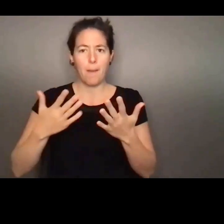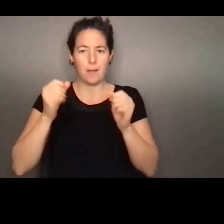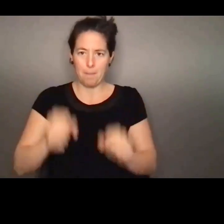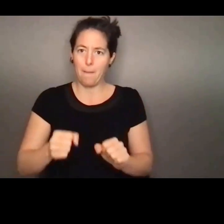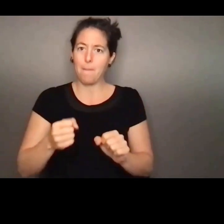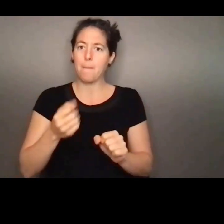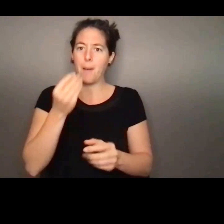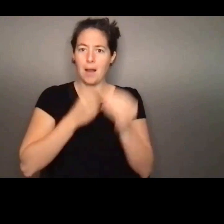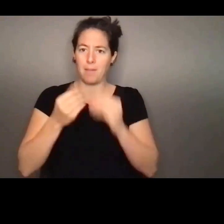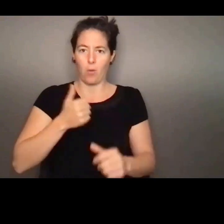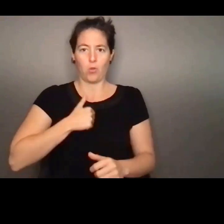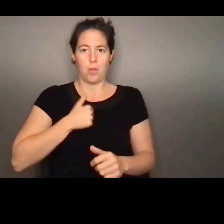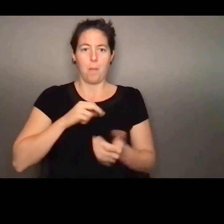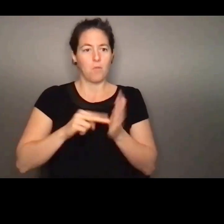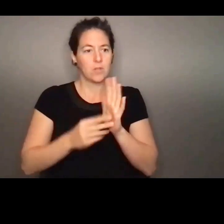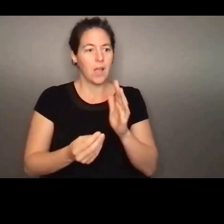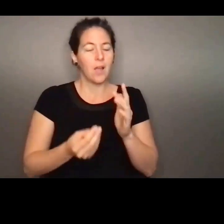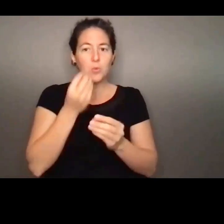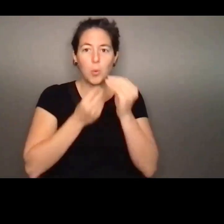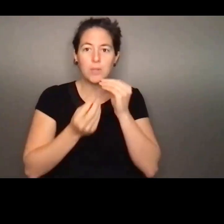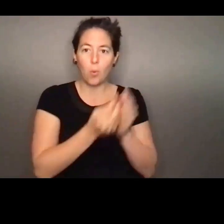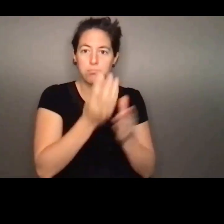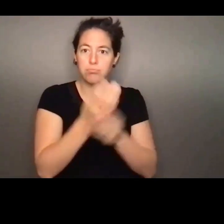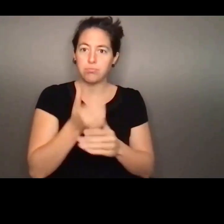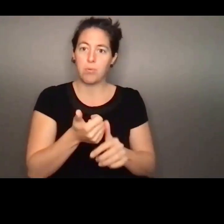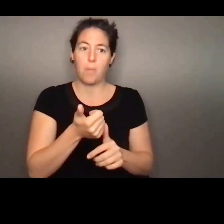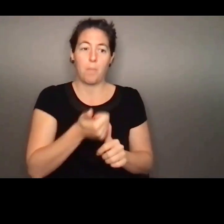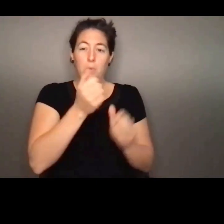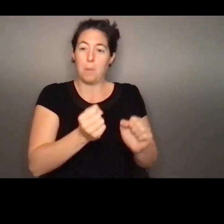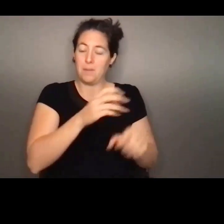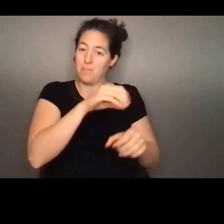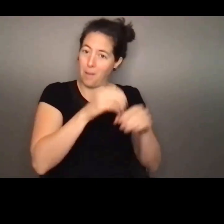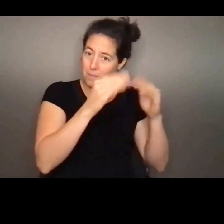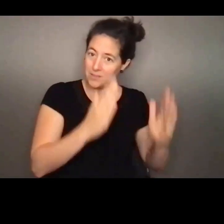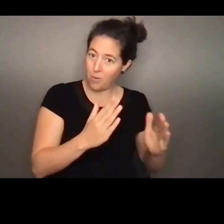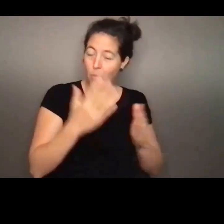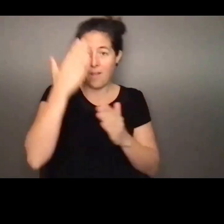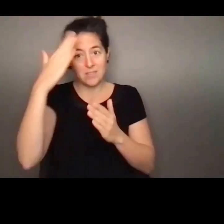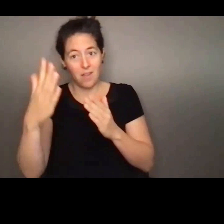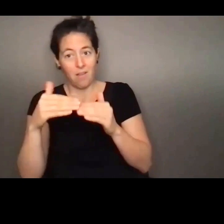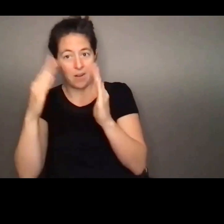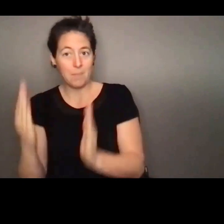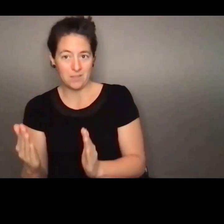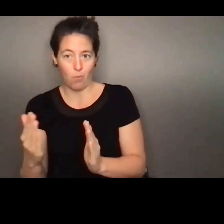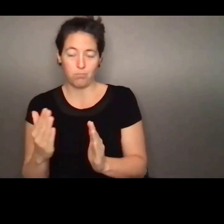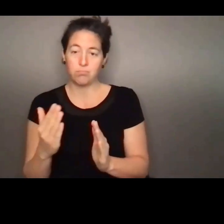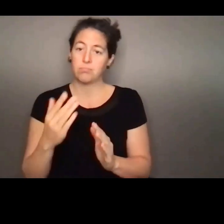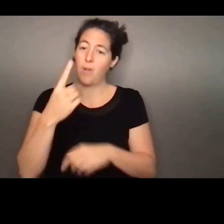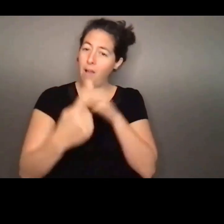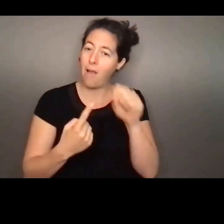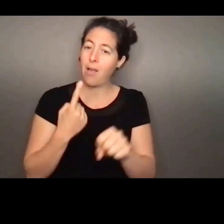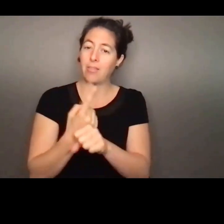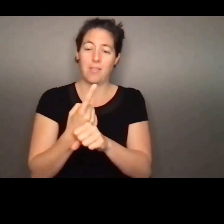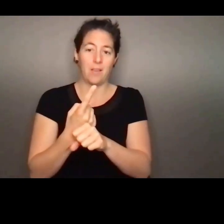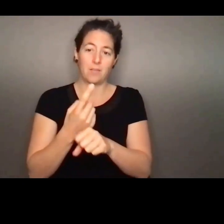le plus de nourriture possible à l'intérieur de la maison et à l'extérieur 12 mois par année. Donc,